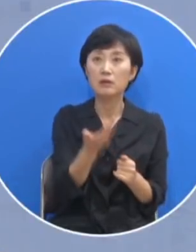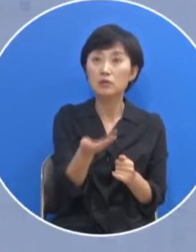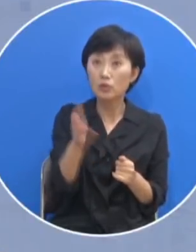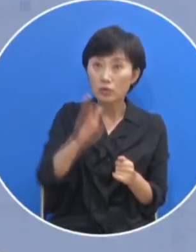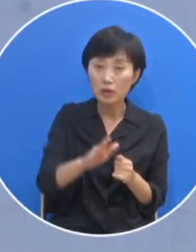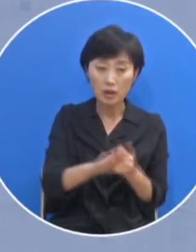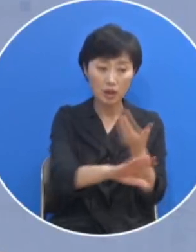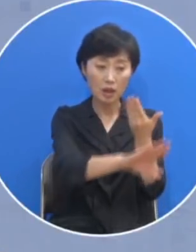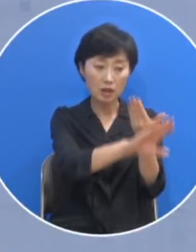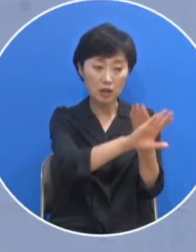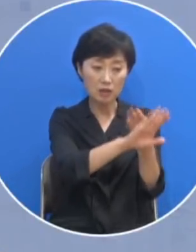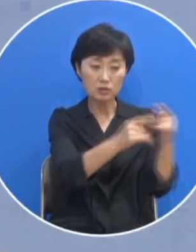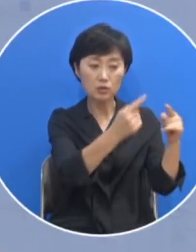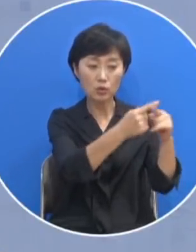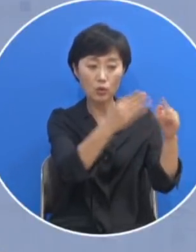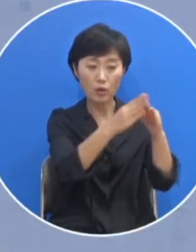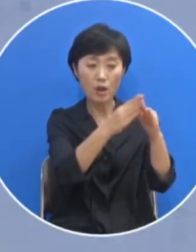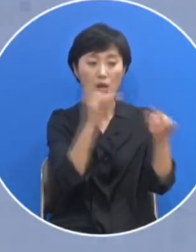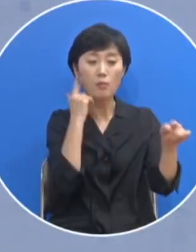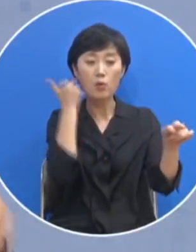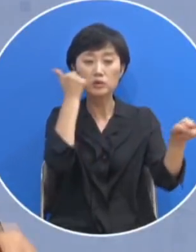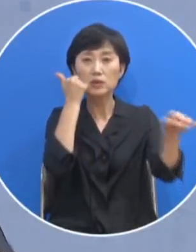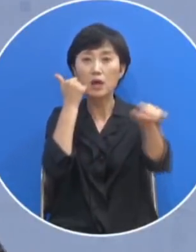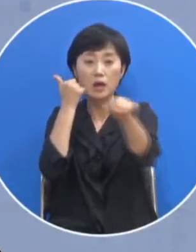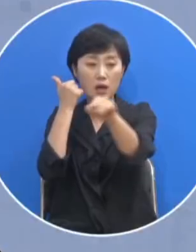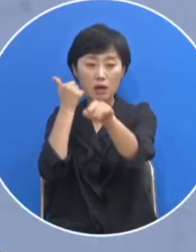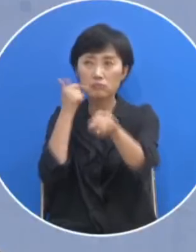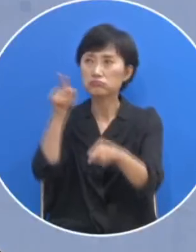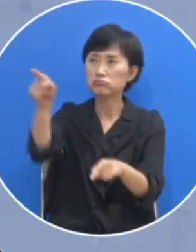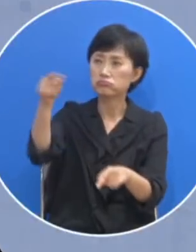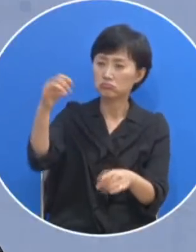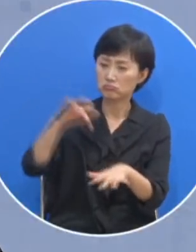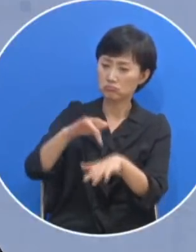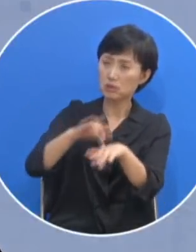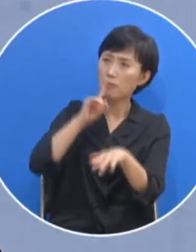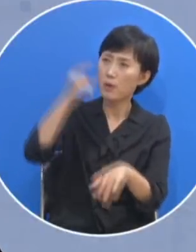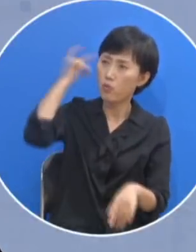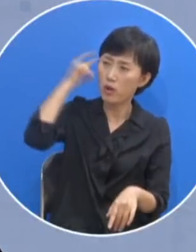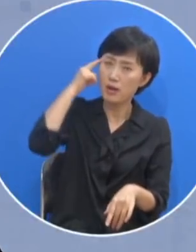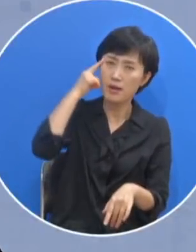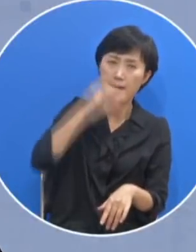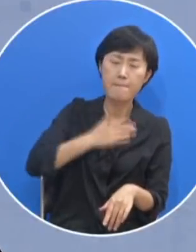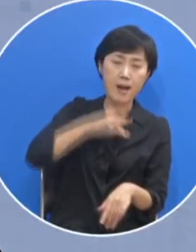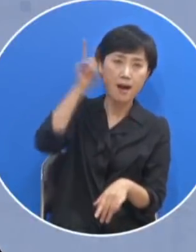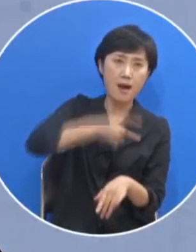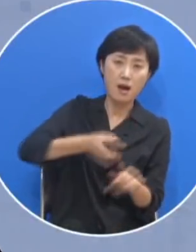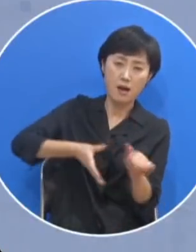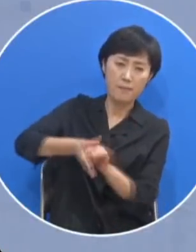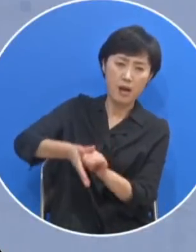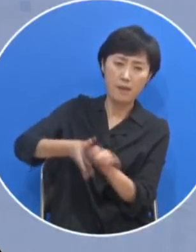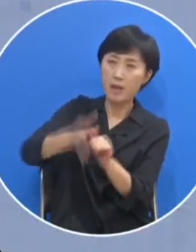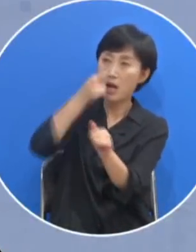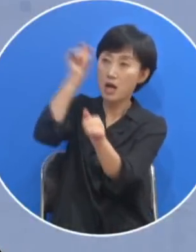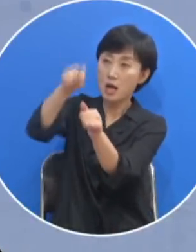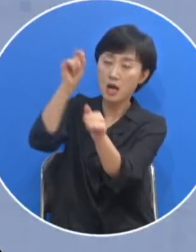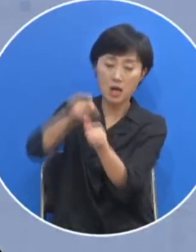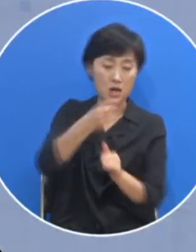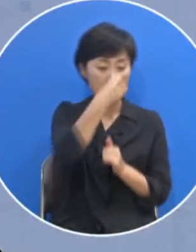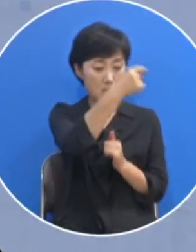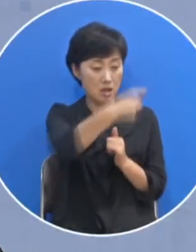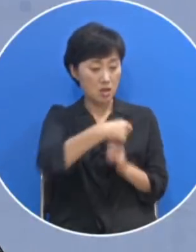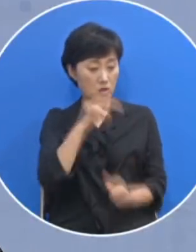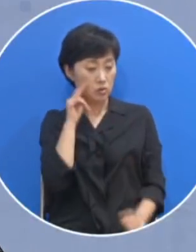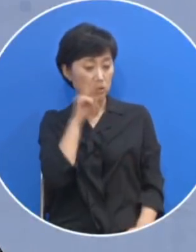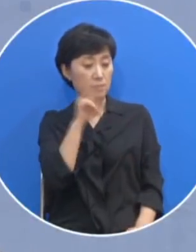안하고 내 계시록 해석 맨 위 출처에서 크게 캔 층에는 탕 센다 우띠 어휘 타경 웹사이트는 왜 그런지 여러 요나의 노와이어 2